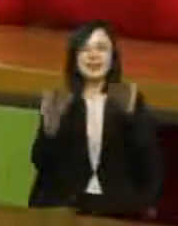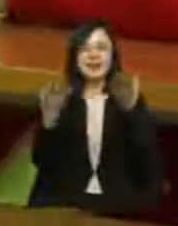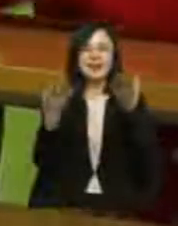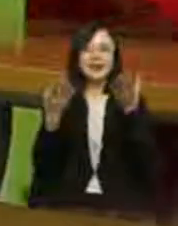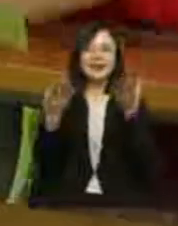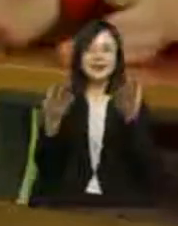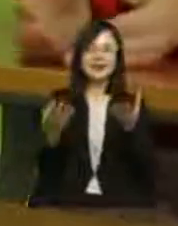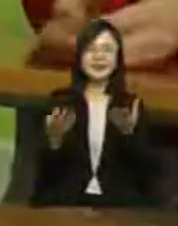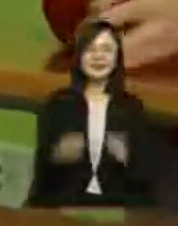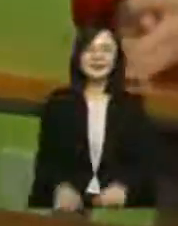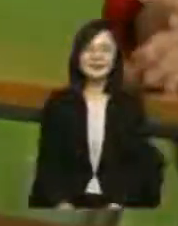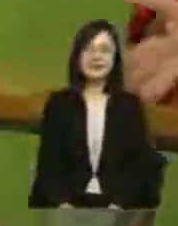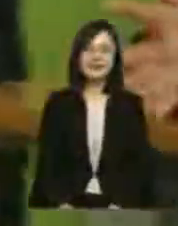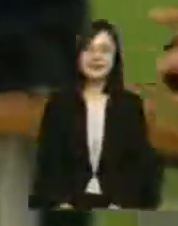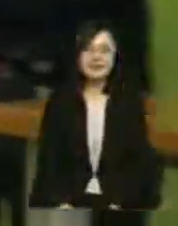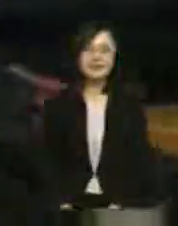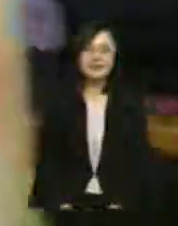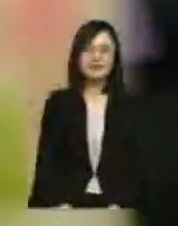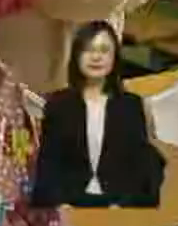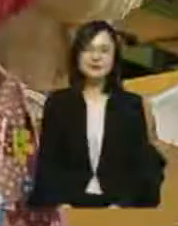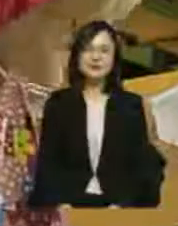사랑하는